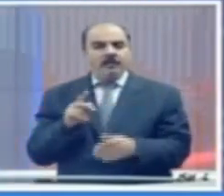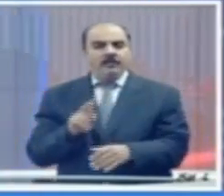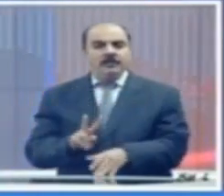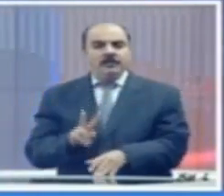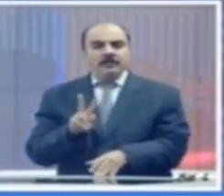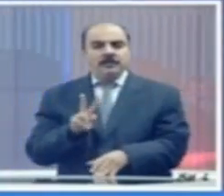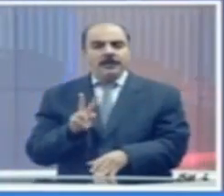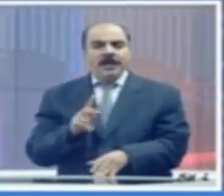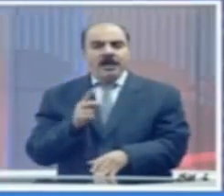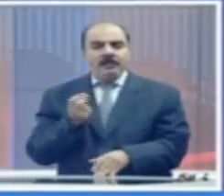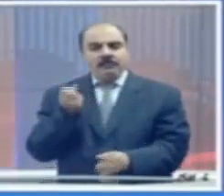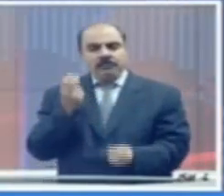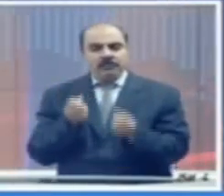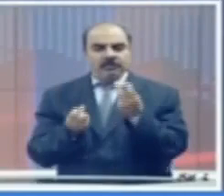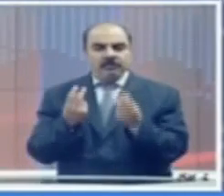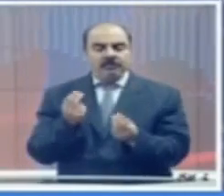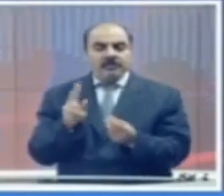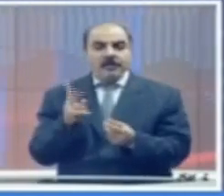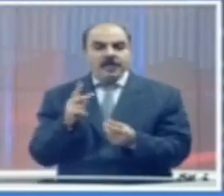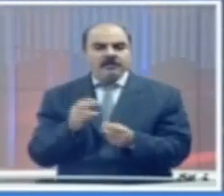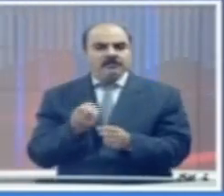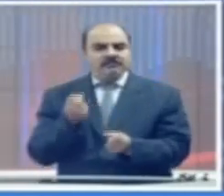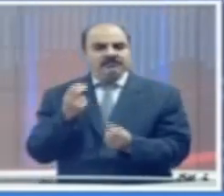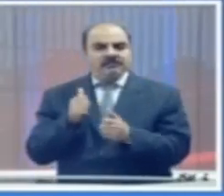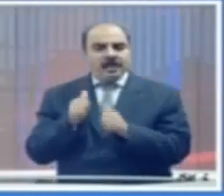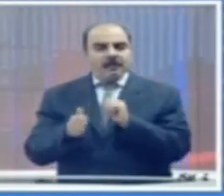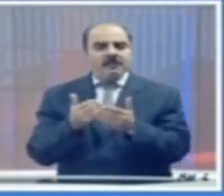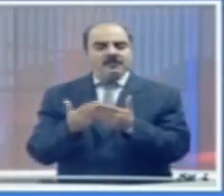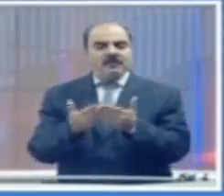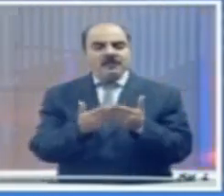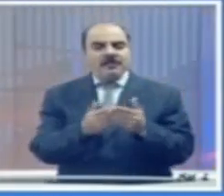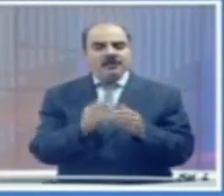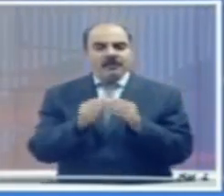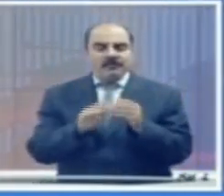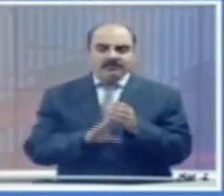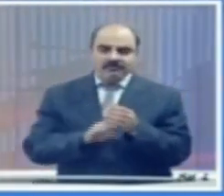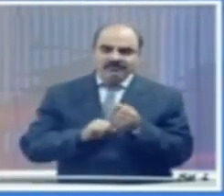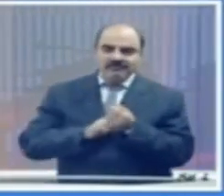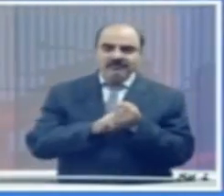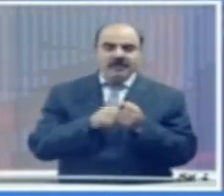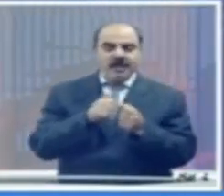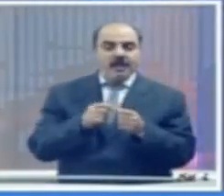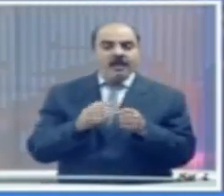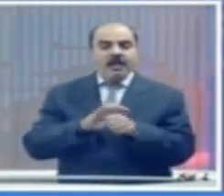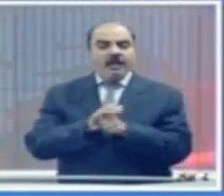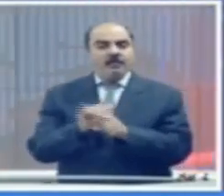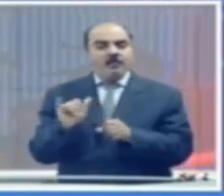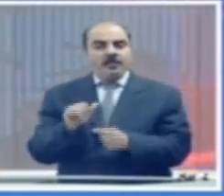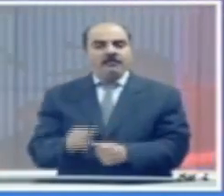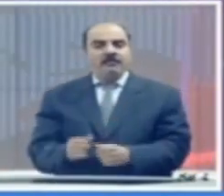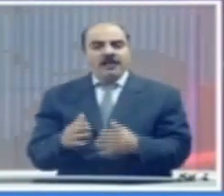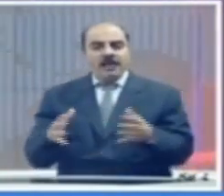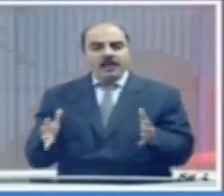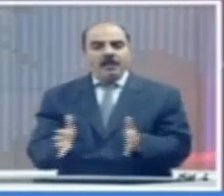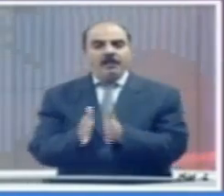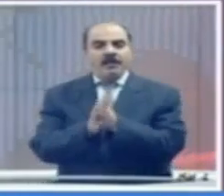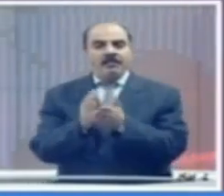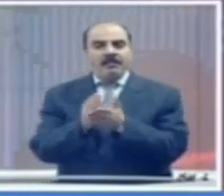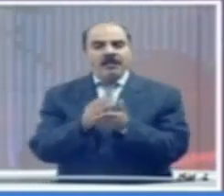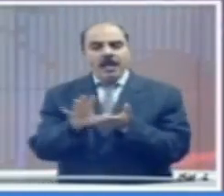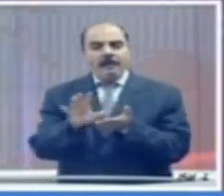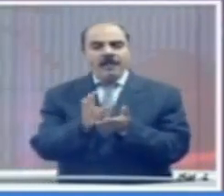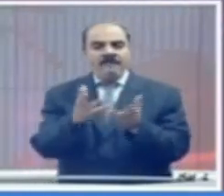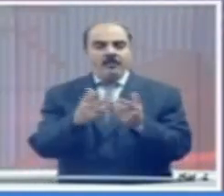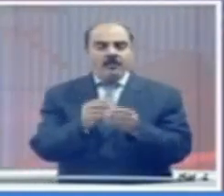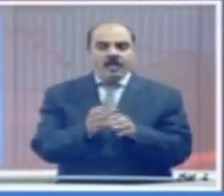قدم أكثر من 17 مبادرة لدعم الاقتصاد الوطني في ظل جائحة كورونا، حيث شملت